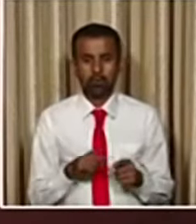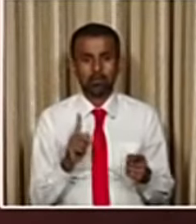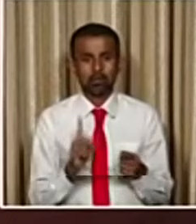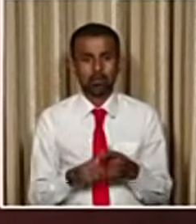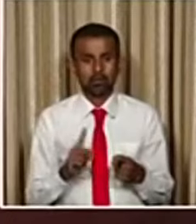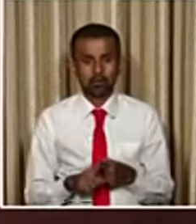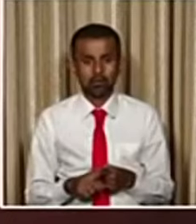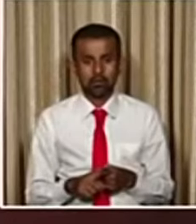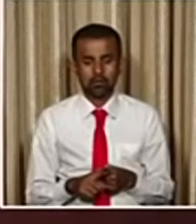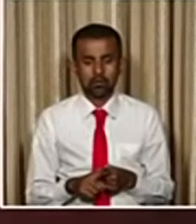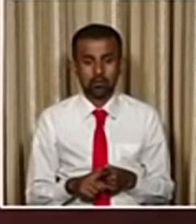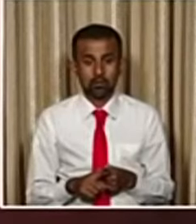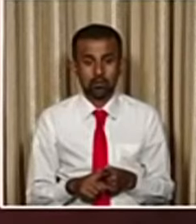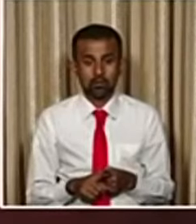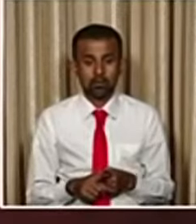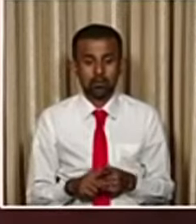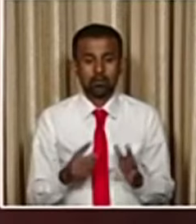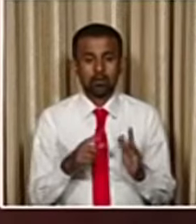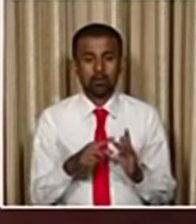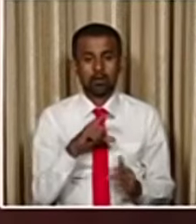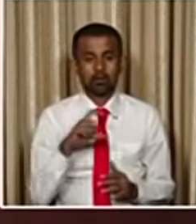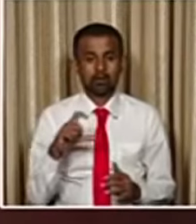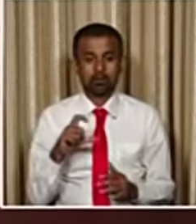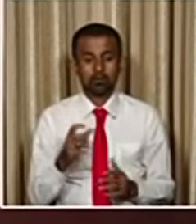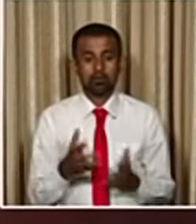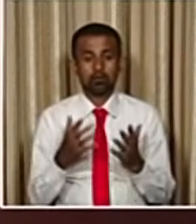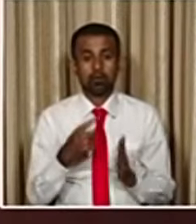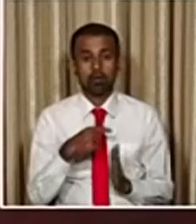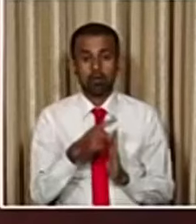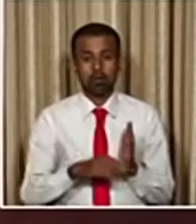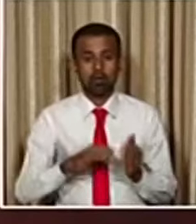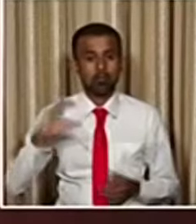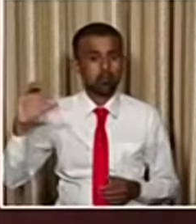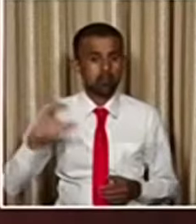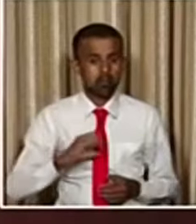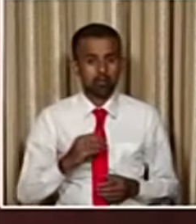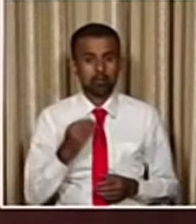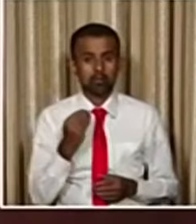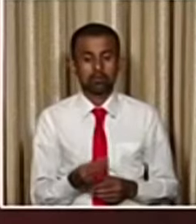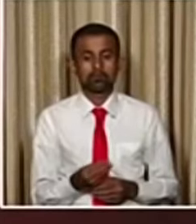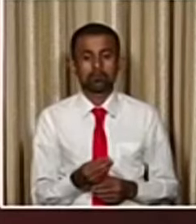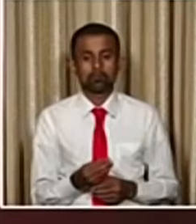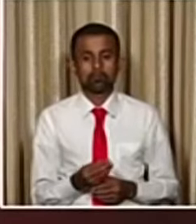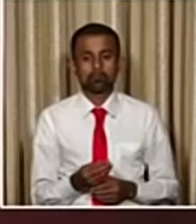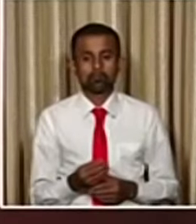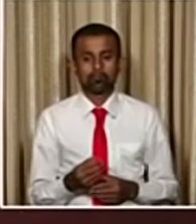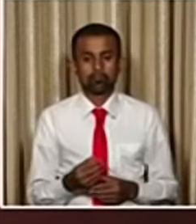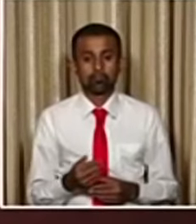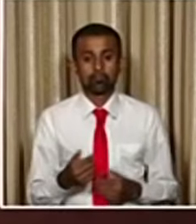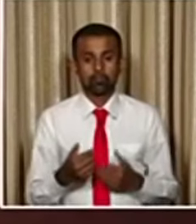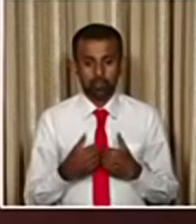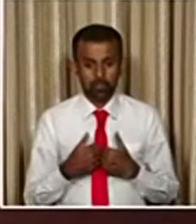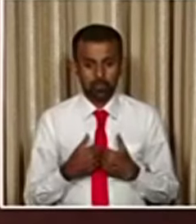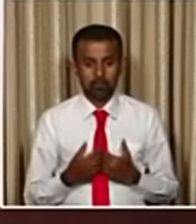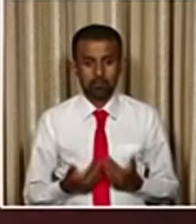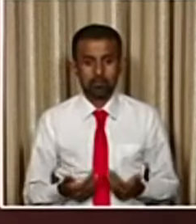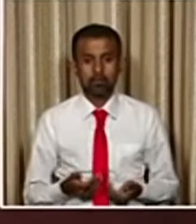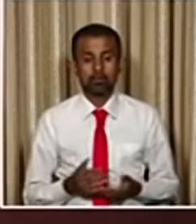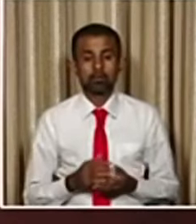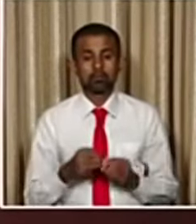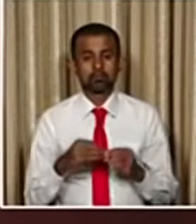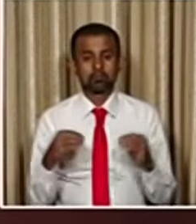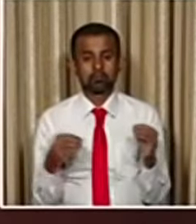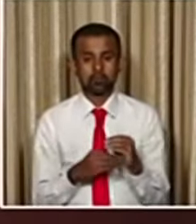ತರಂಗೆ ಹೋಸ್ ಕಿರಿ ಮೀದಿ ಐ ಸಿ ಸಿಗೆ ವಿಶಾಲ ಮುದ್ದಲಾಕ್ ಲಂಕಾವಟ ಲಭಾದೇನ ಅತಿ ಏಕ ಹರ ಅಪಿ ಎಂ ಕೆ ಸಿ ಬಟ್ಟಮಗ ನೆವತವ